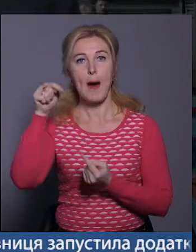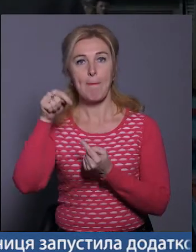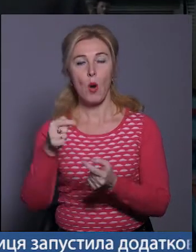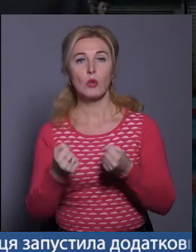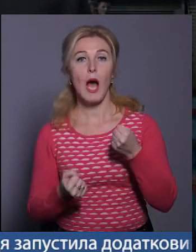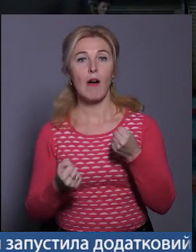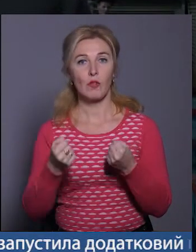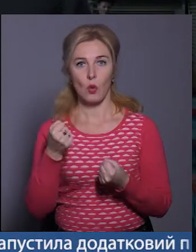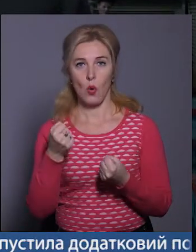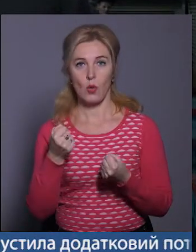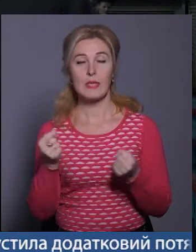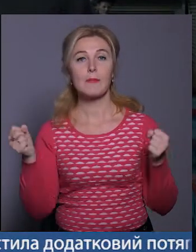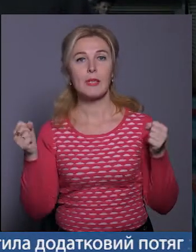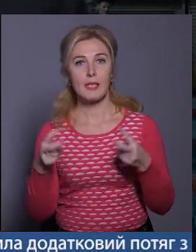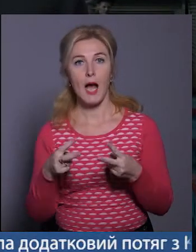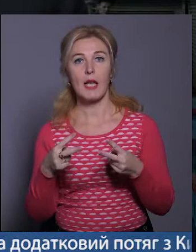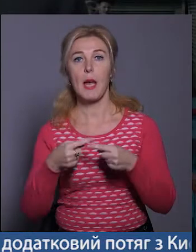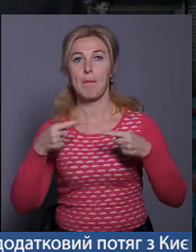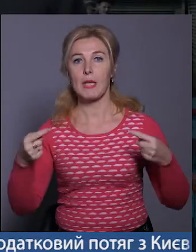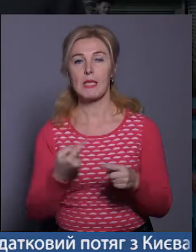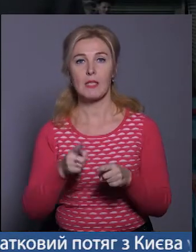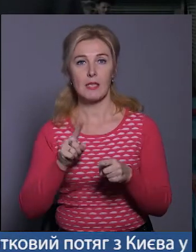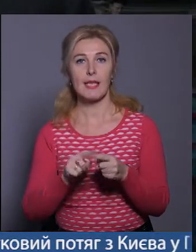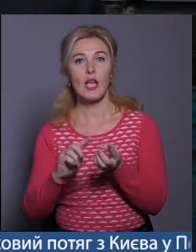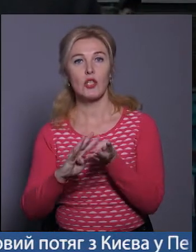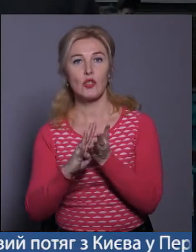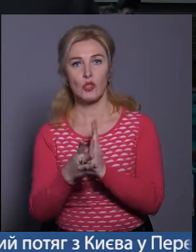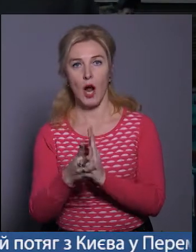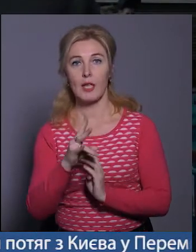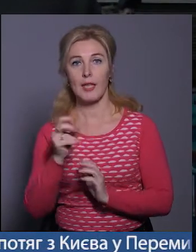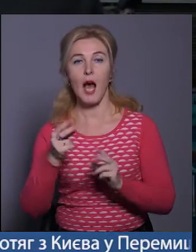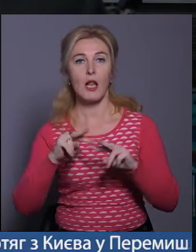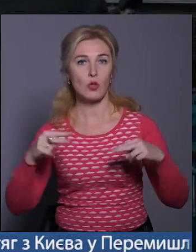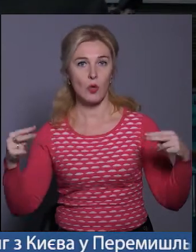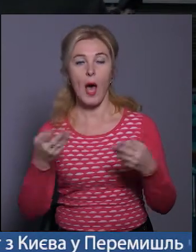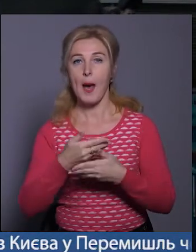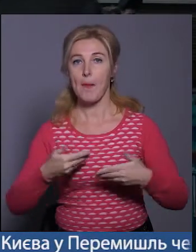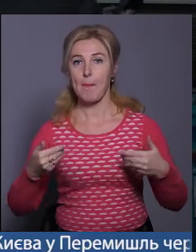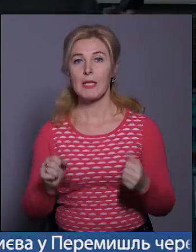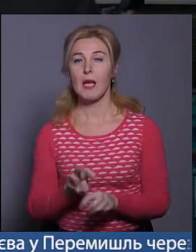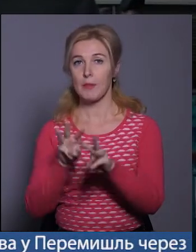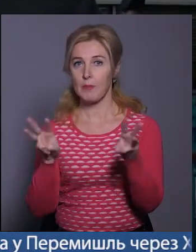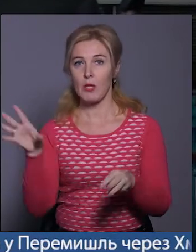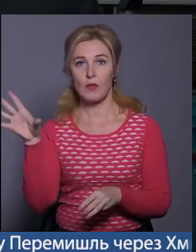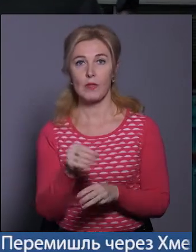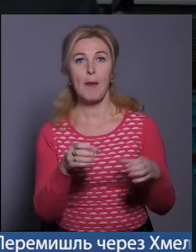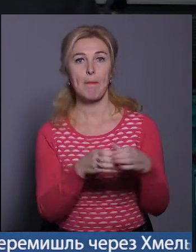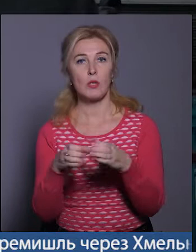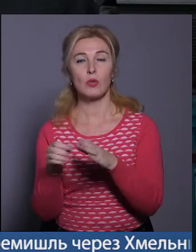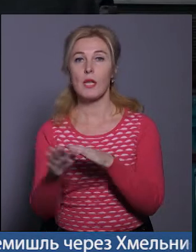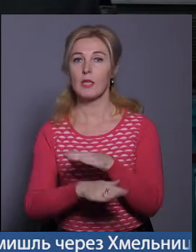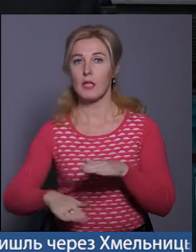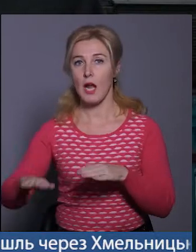протиавтомобільні спеціальні пристрої, це їжаки на ланцюгах. Ми практично забезпечили всі підрозділи